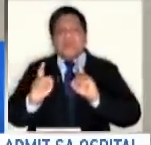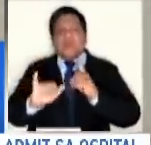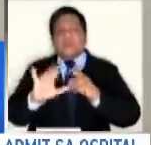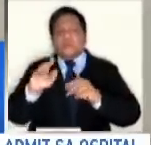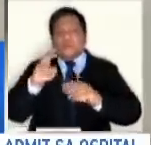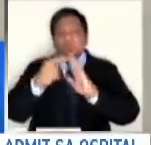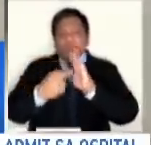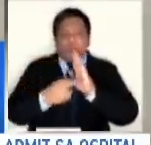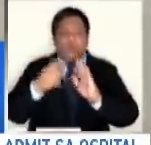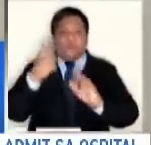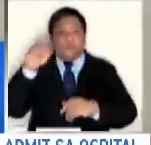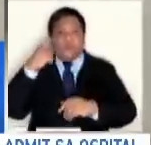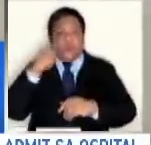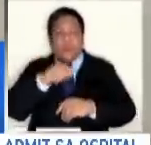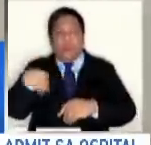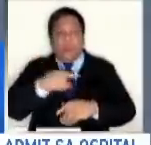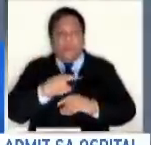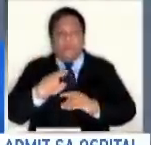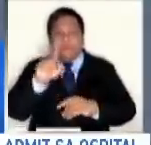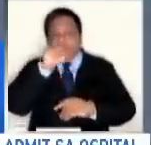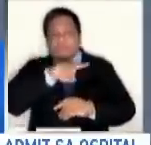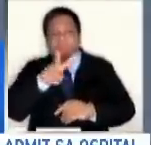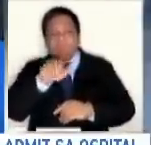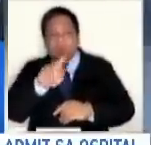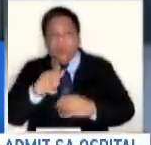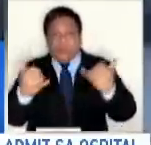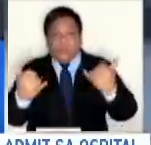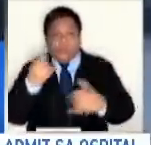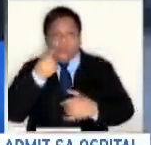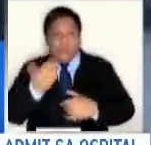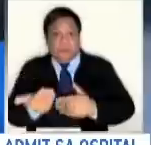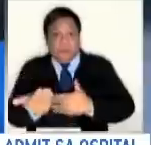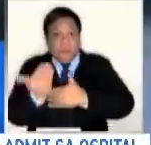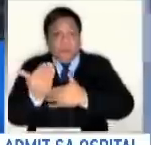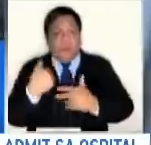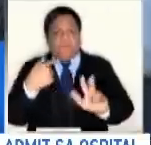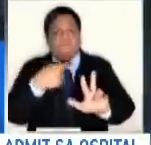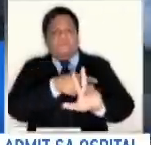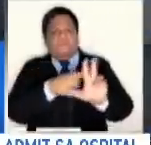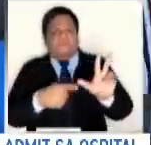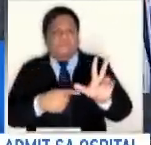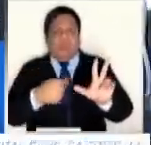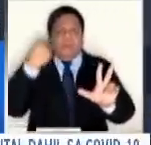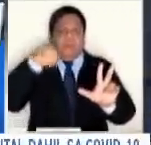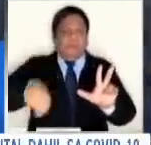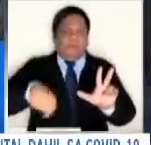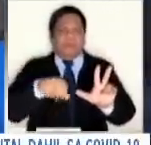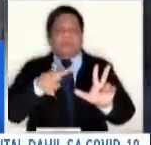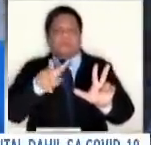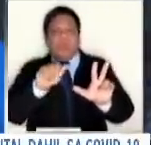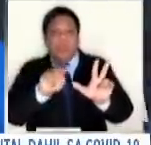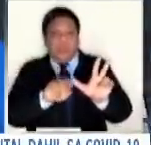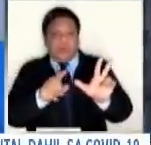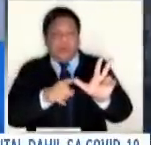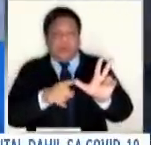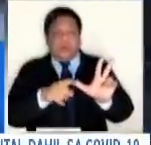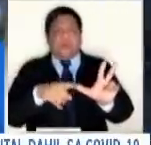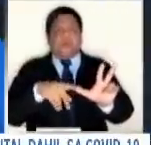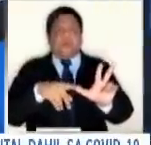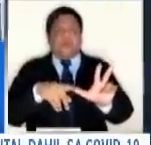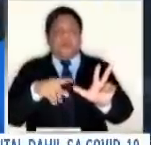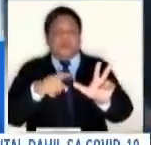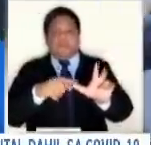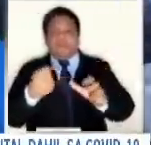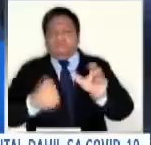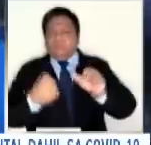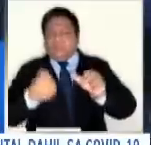Ngayong umaga, may nahuli na silang 3 lumabag dito sa mga Colorum guidelines. Isang van at isang AUV at isang